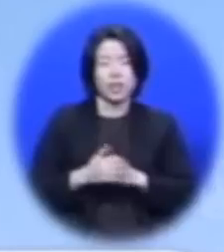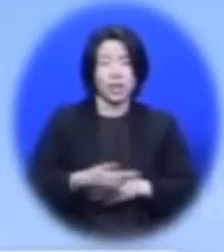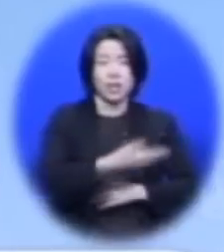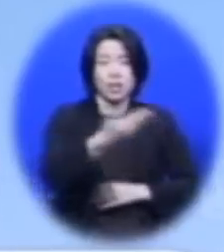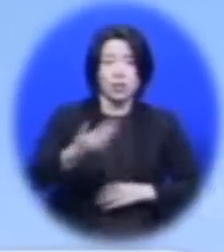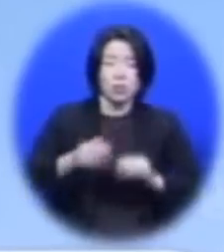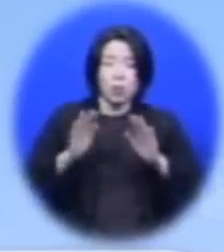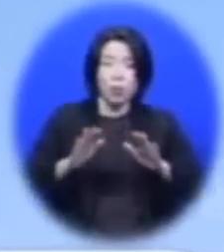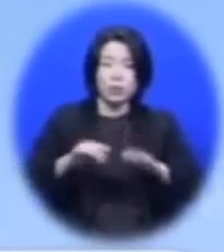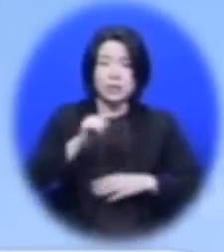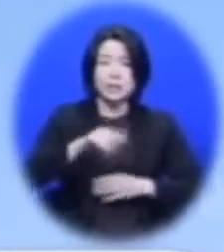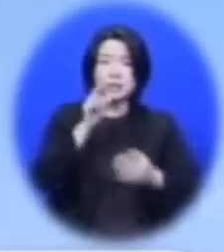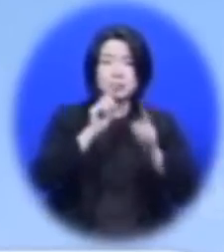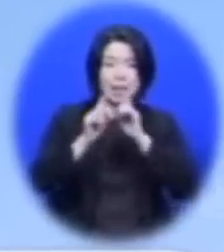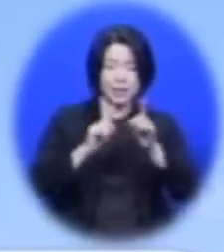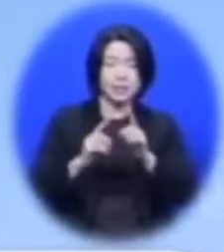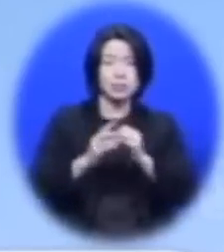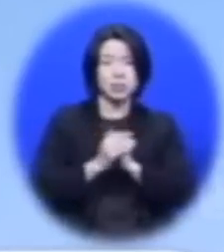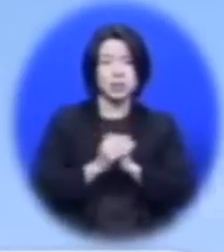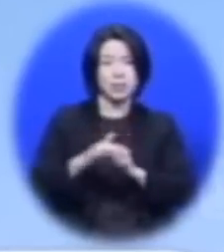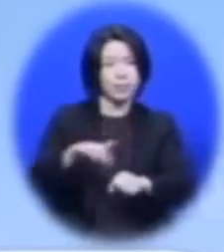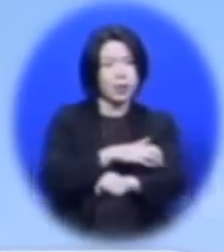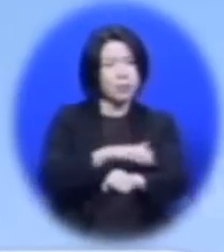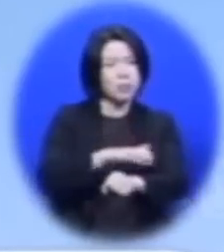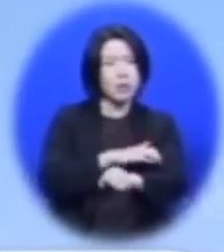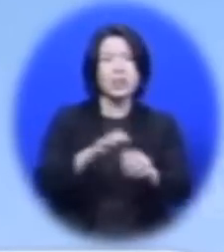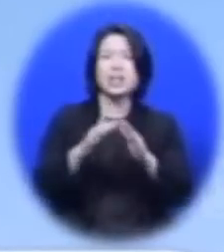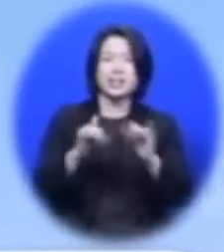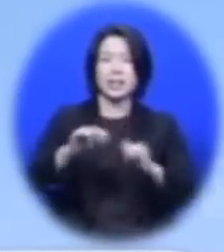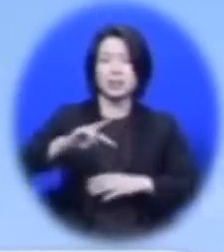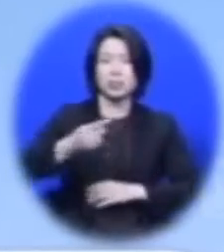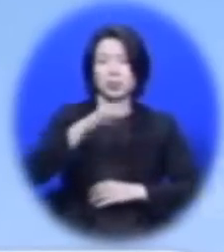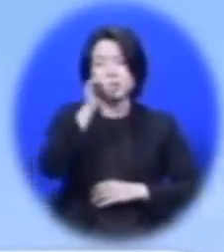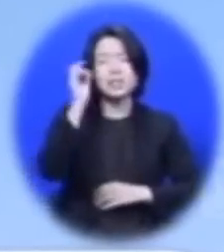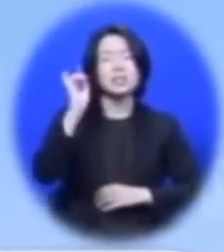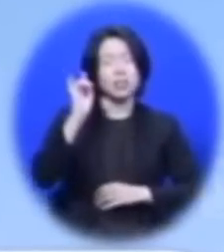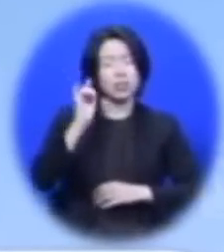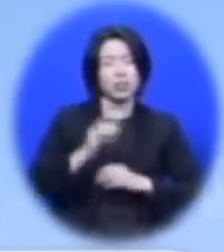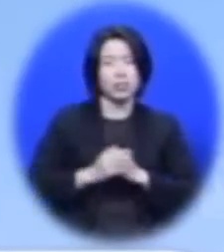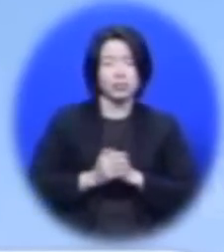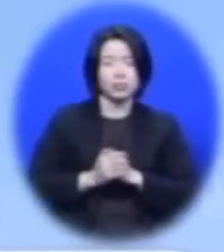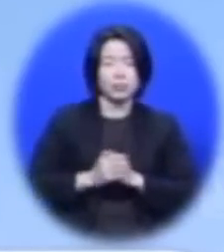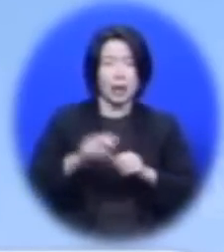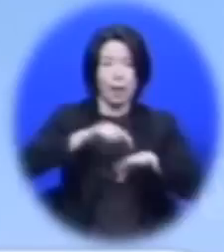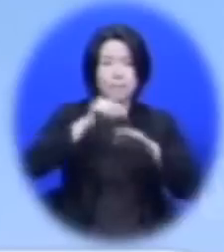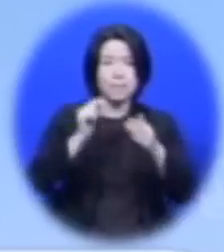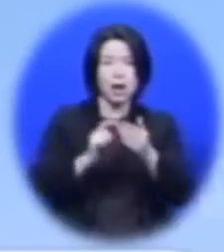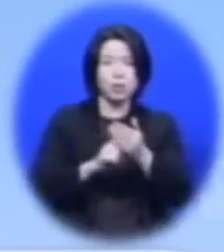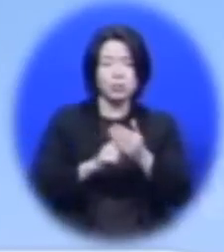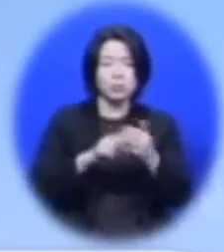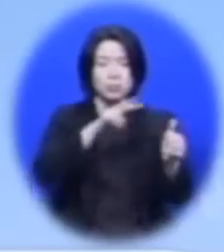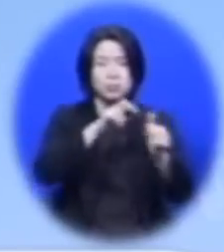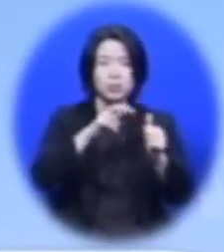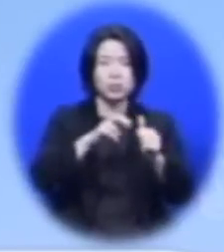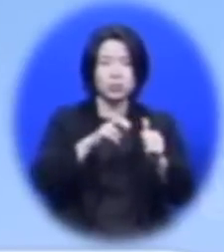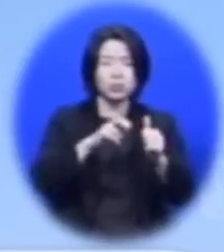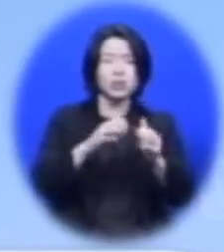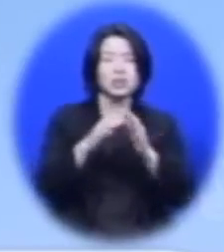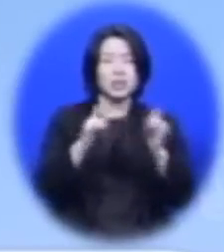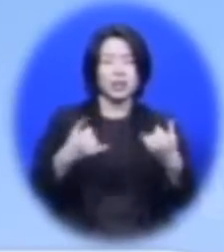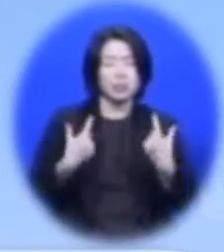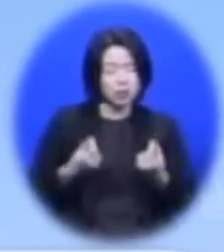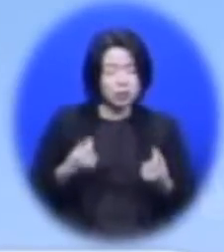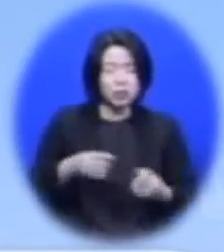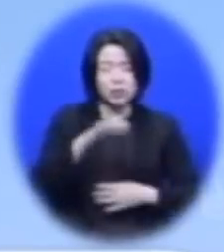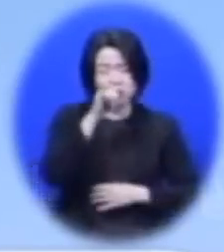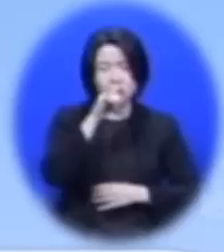여러분, 오늘 이 말씀이 불편하신 분이 있으실 거예요. 마음에 미운 사람이 여전히 있는 사람. 그걸